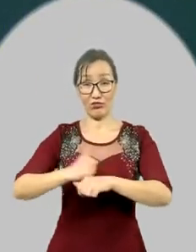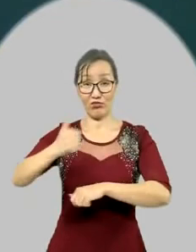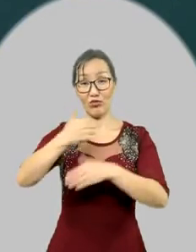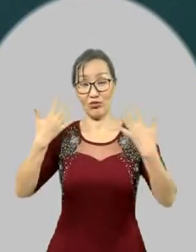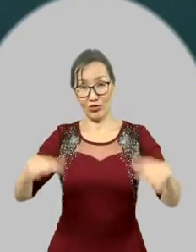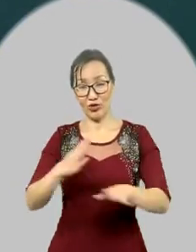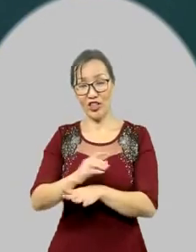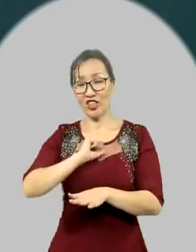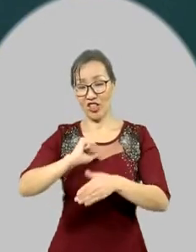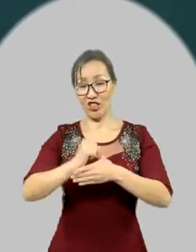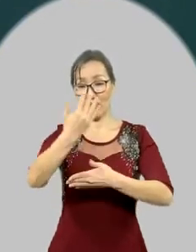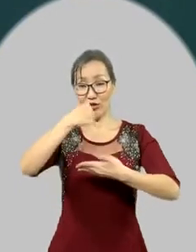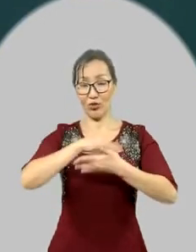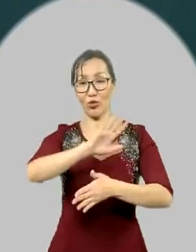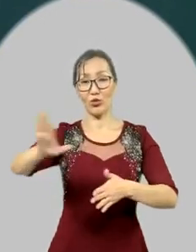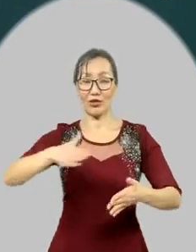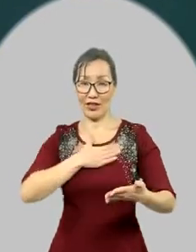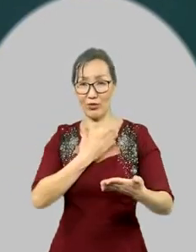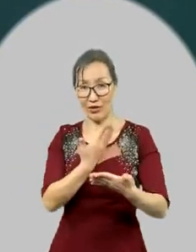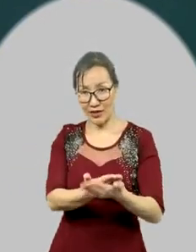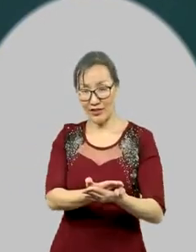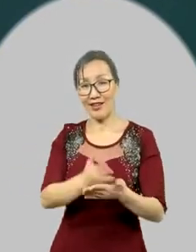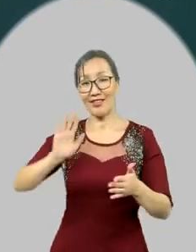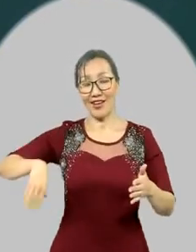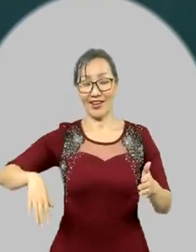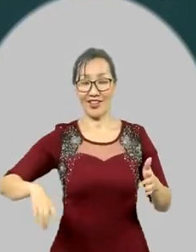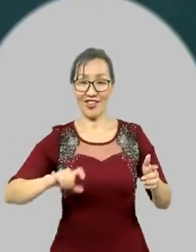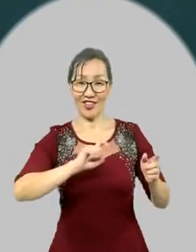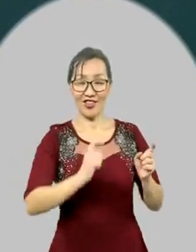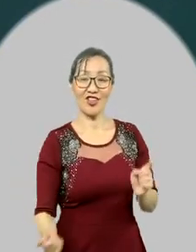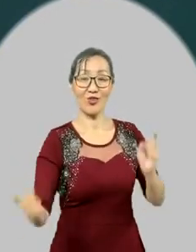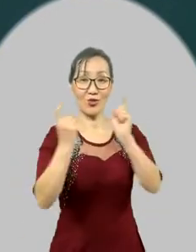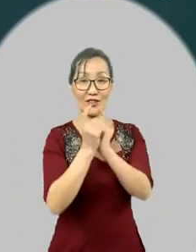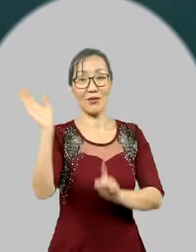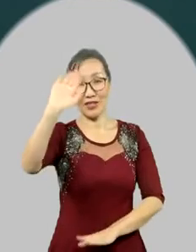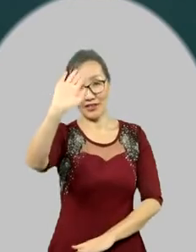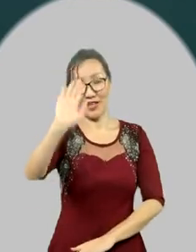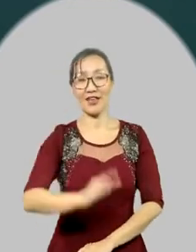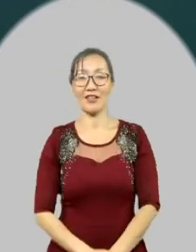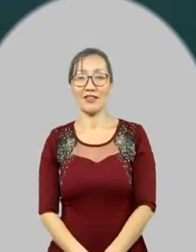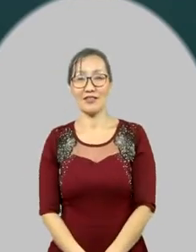Хичээлдээ идэвхтэй оролцсон хүүхдүүд та бүхэндээ баярлалаа. Дараагийн хичээлээр иргэн уулзлаа. Баяртай.